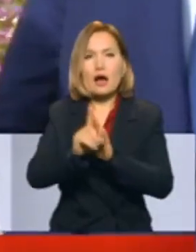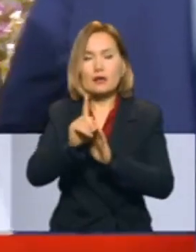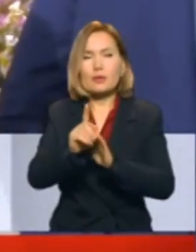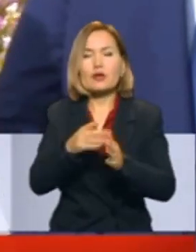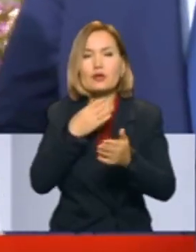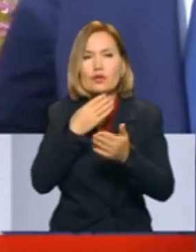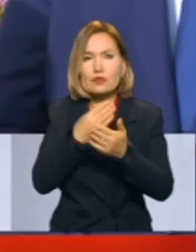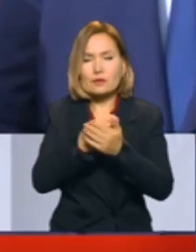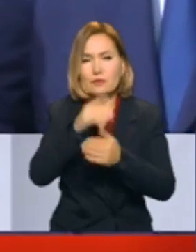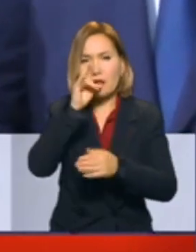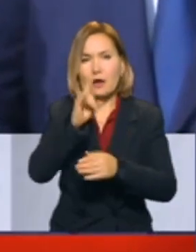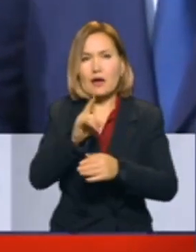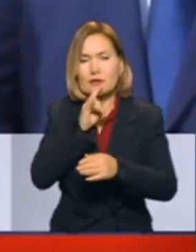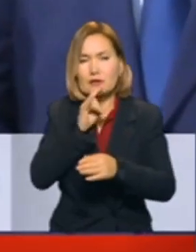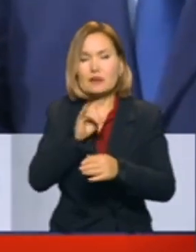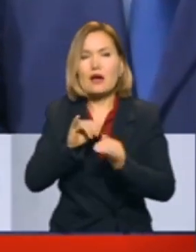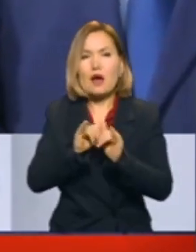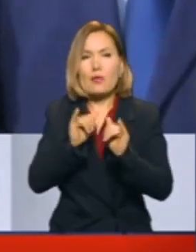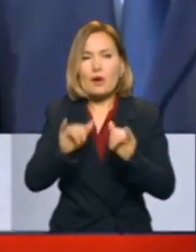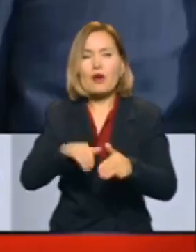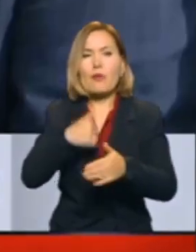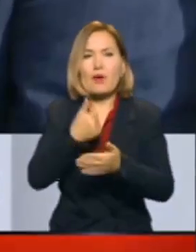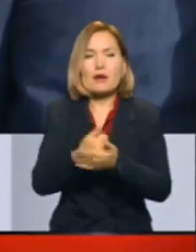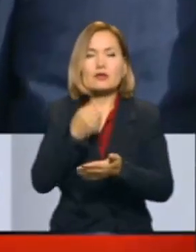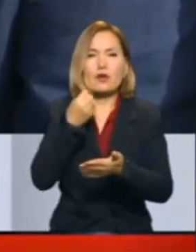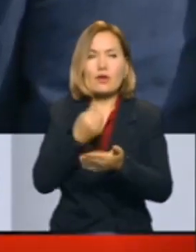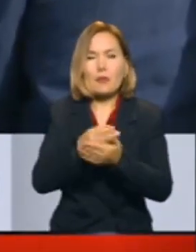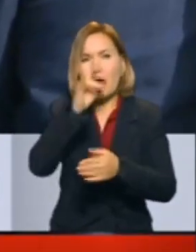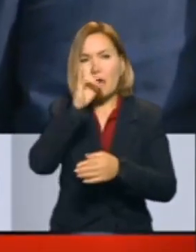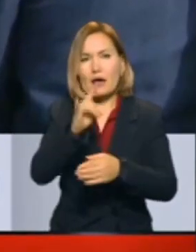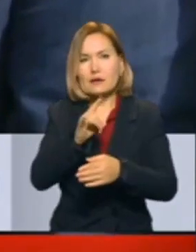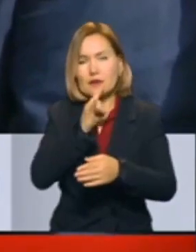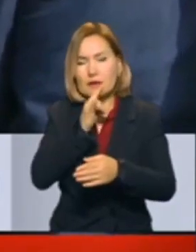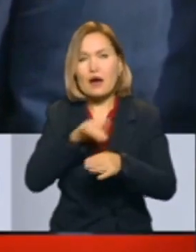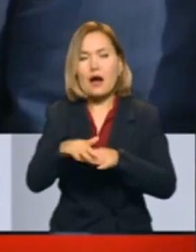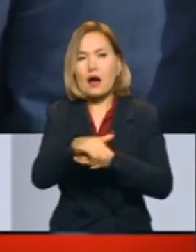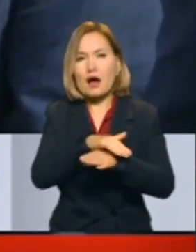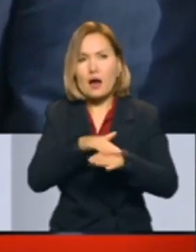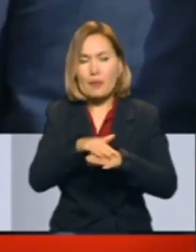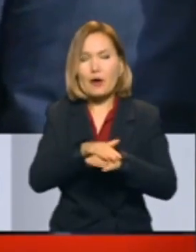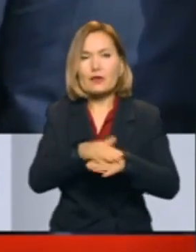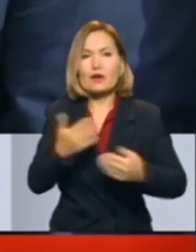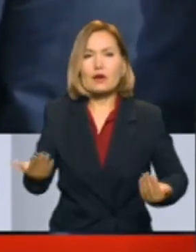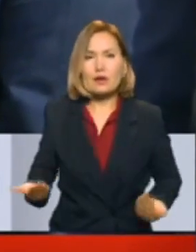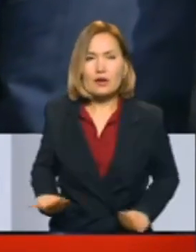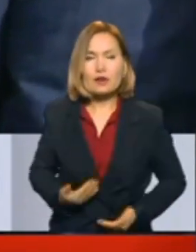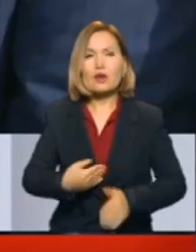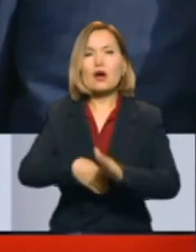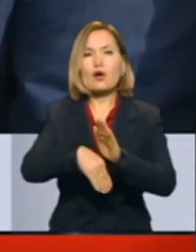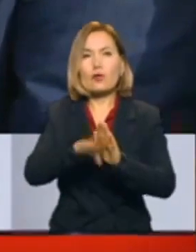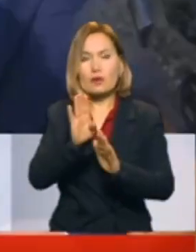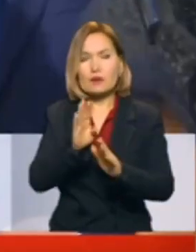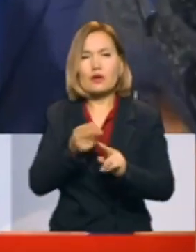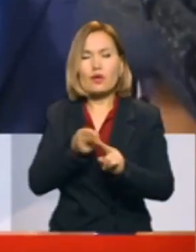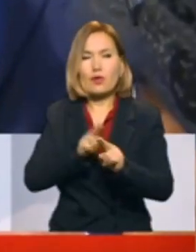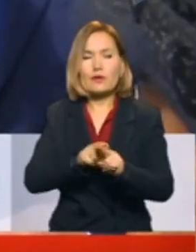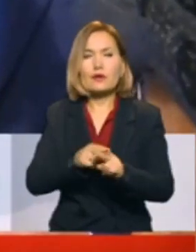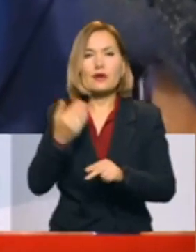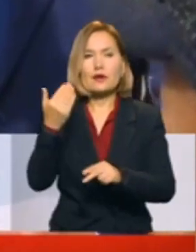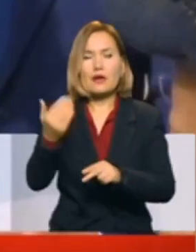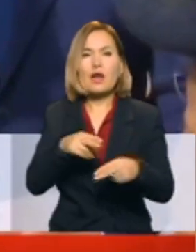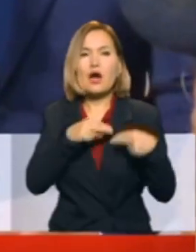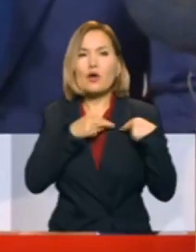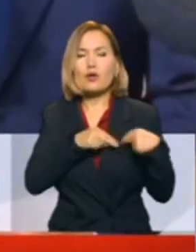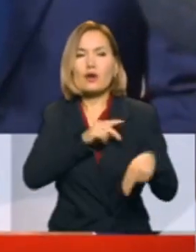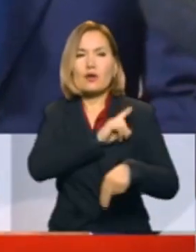елімізге тыныштық болу керек, ең басты құндылық қазір еліміздің халқымыздың тағдыры. Сондықтан барлық күш